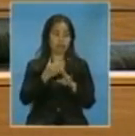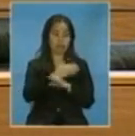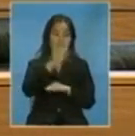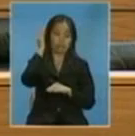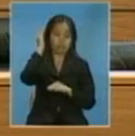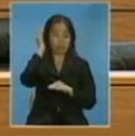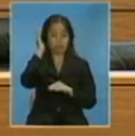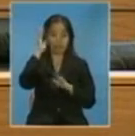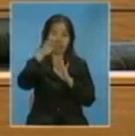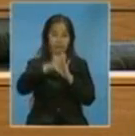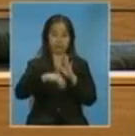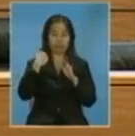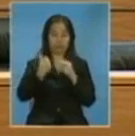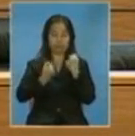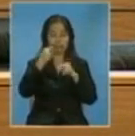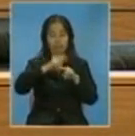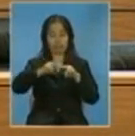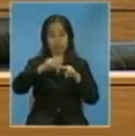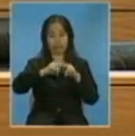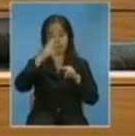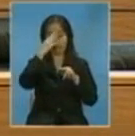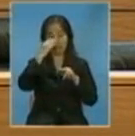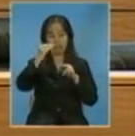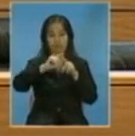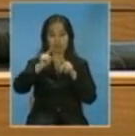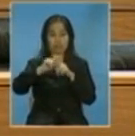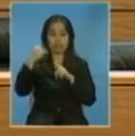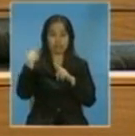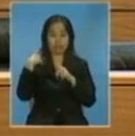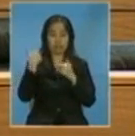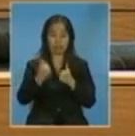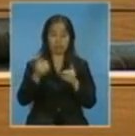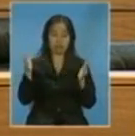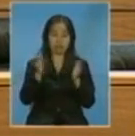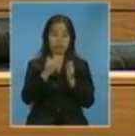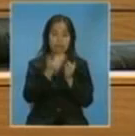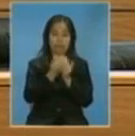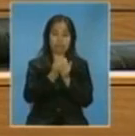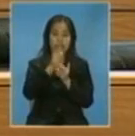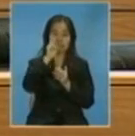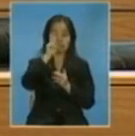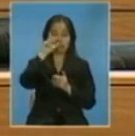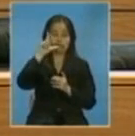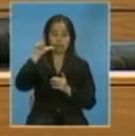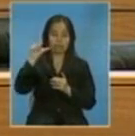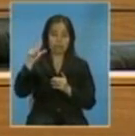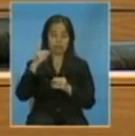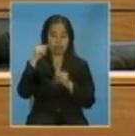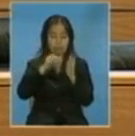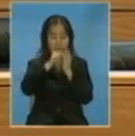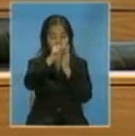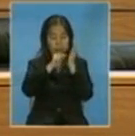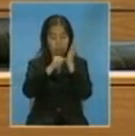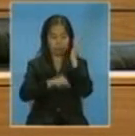าดิไอ้ลดความเร็วสูงสั้นเข้าบ้างยาวเข้าบ้างสุดท้ายพอเหลือ2ล้านล้านนี่คราวนี้ยาวเต็มสายเลยครับผมดูโครงการแล้วก็เข้า